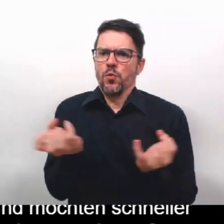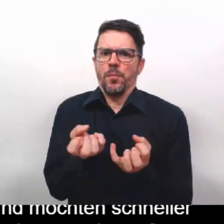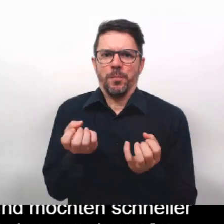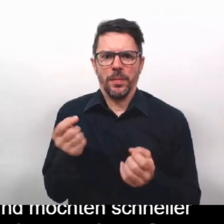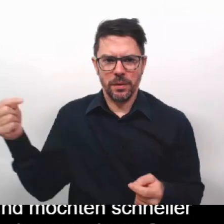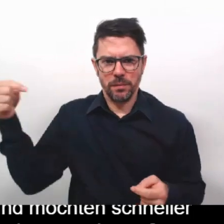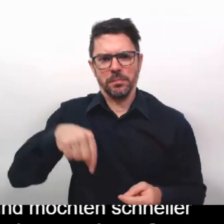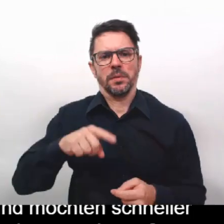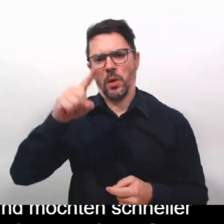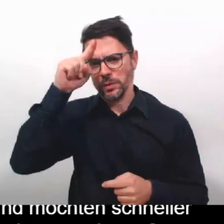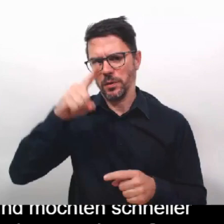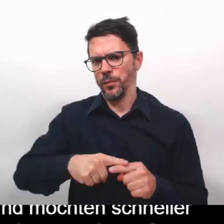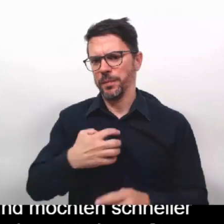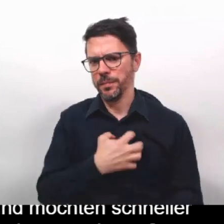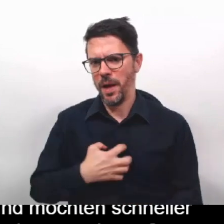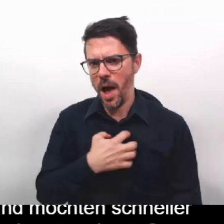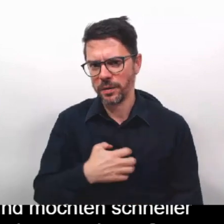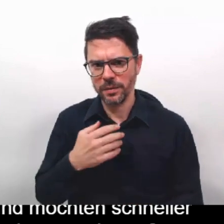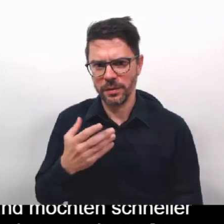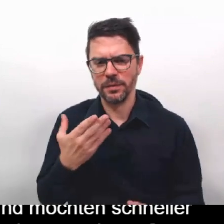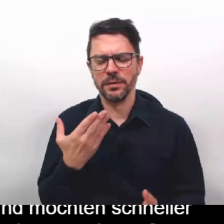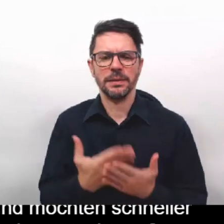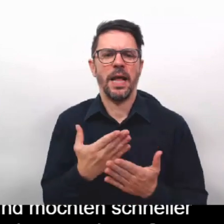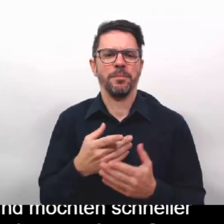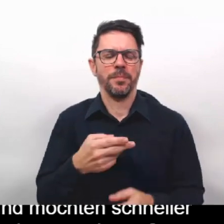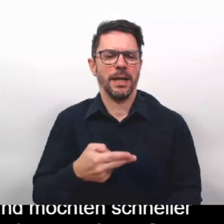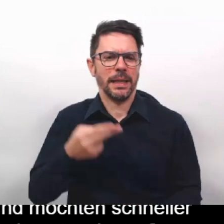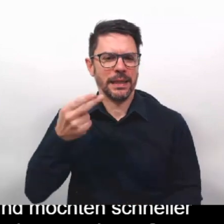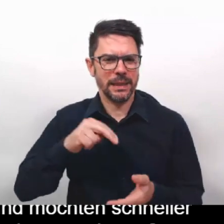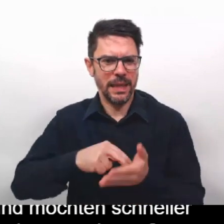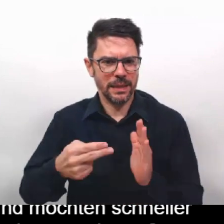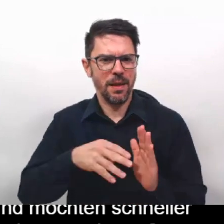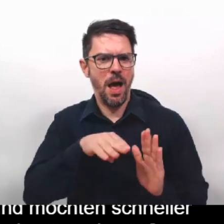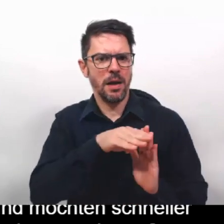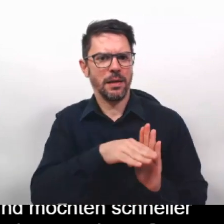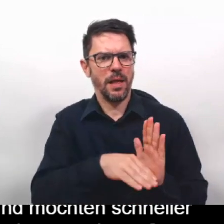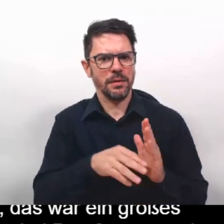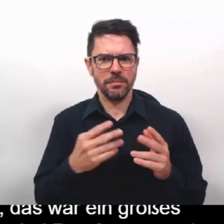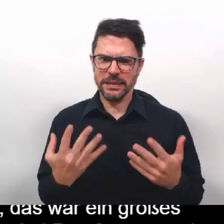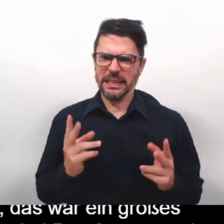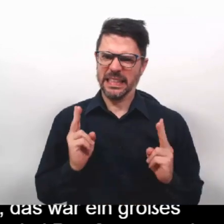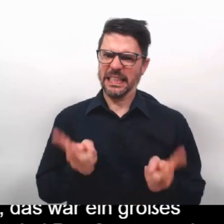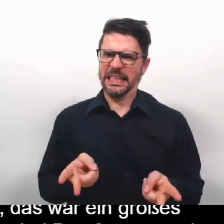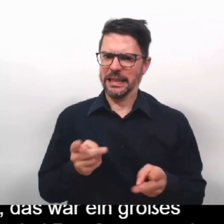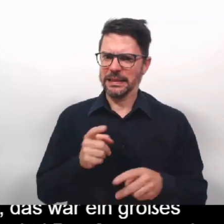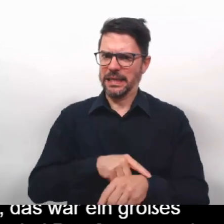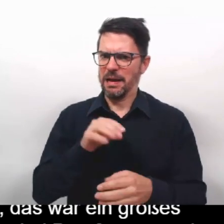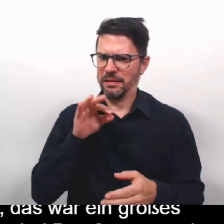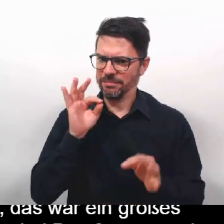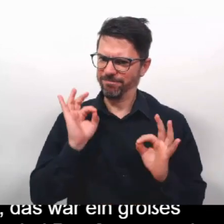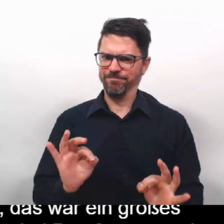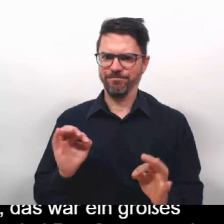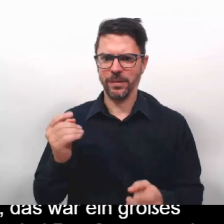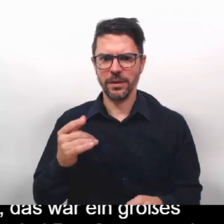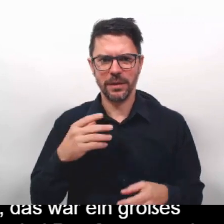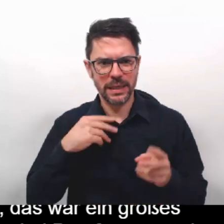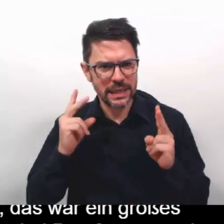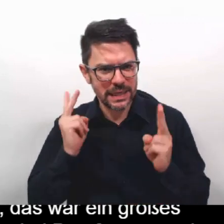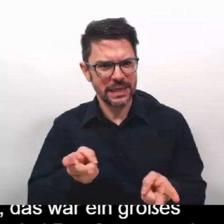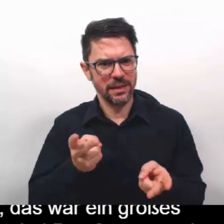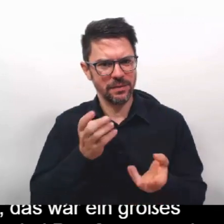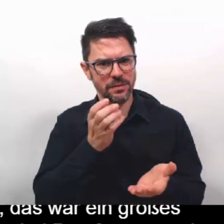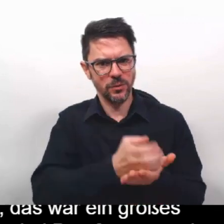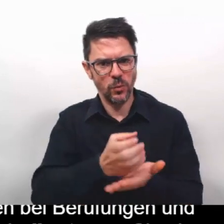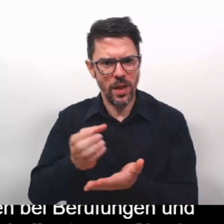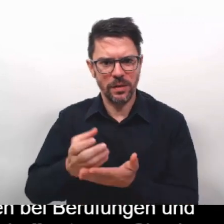natürlich haben wir bei diesen Dingen auch die Mitarbeiterinnen und Mitarbeiter aus dem Mittelbau mit dabei. Hier geben sich natürlich auch ganz neue Karrierewege